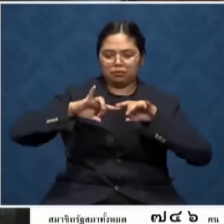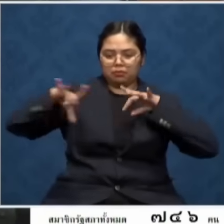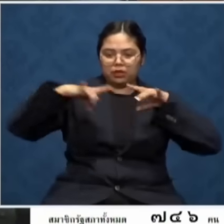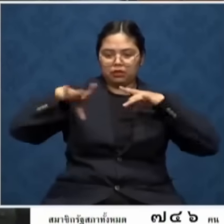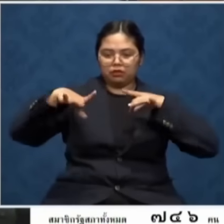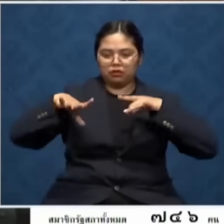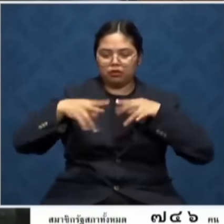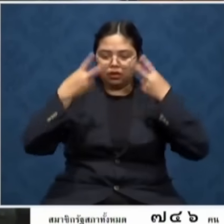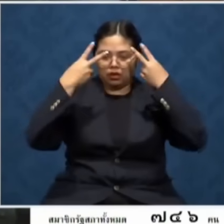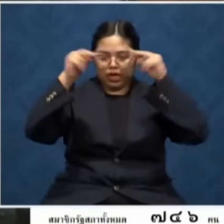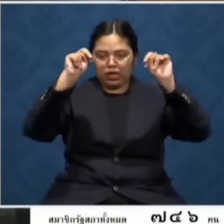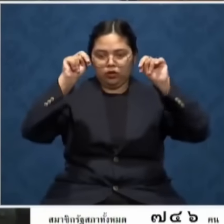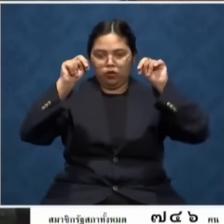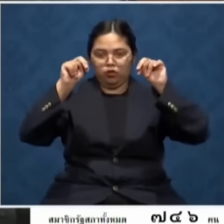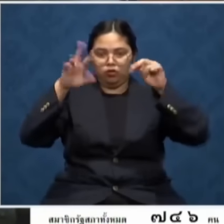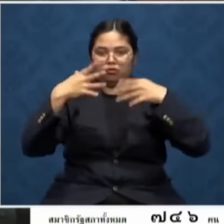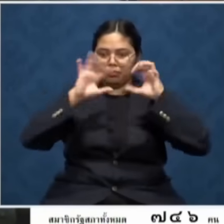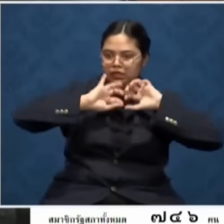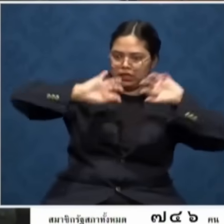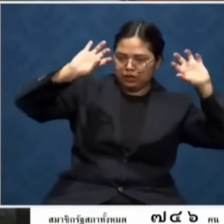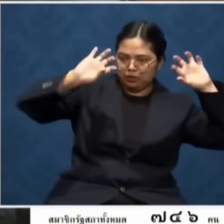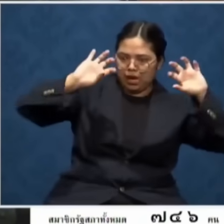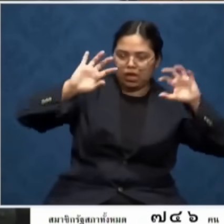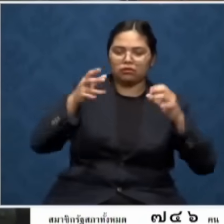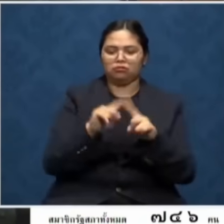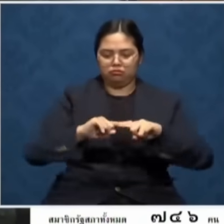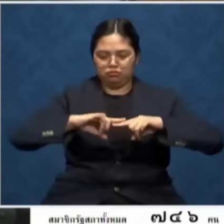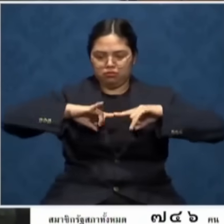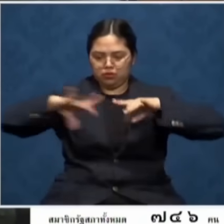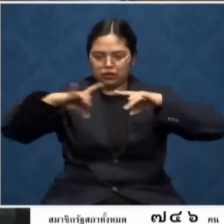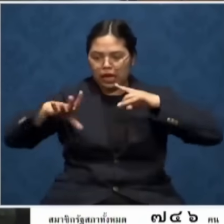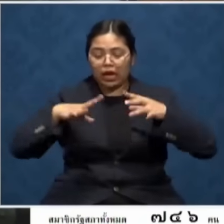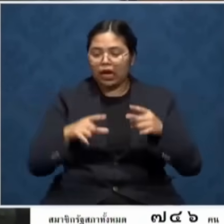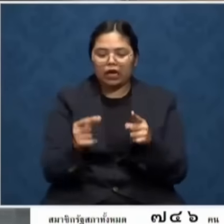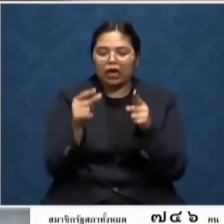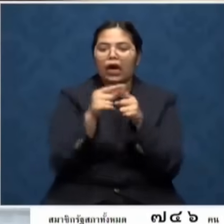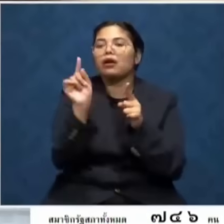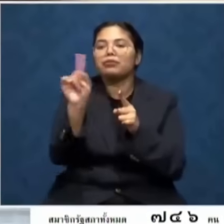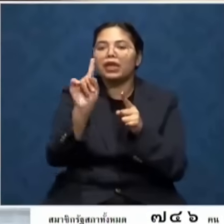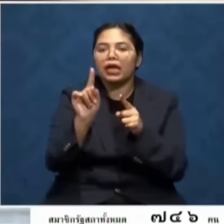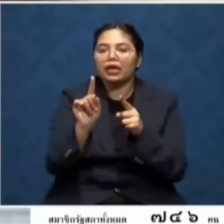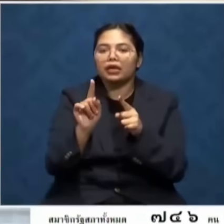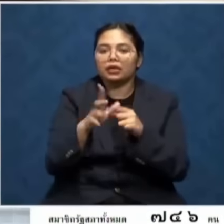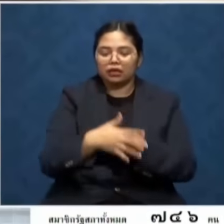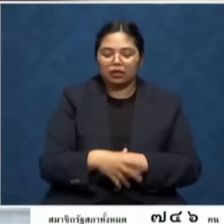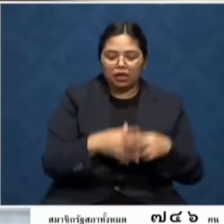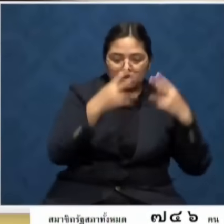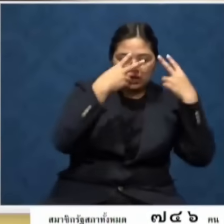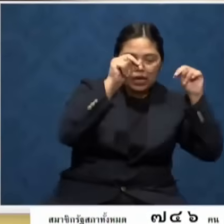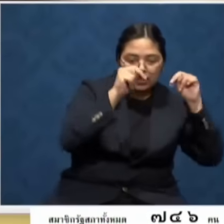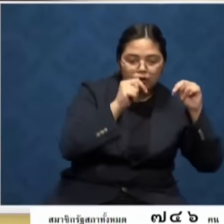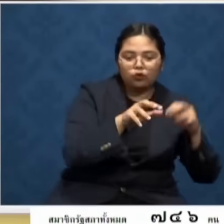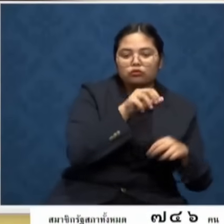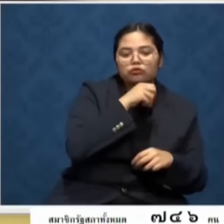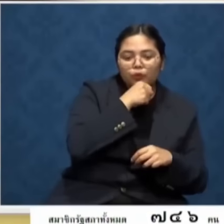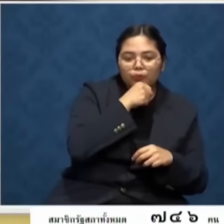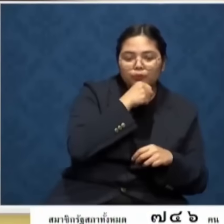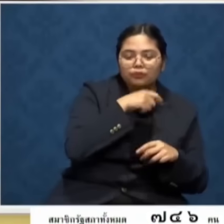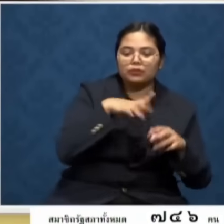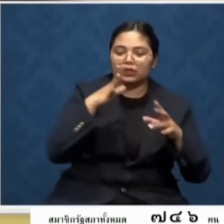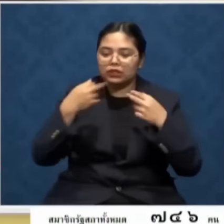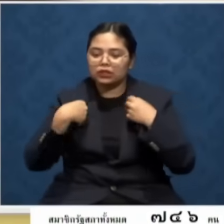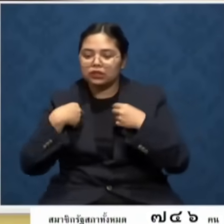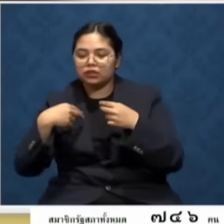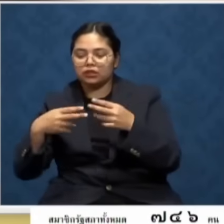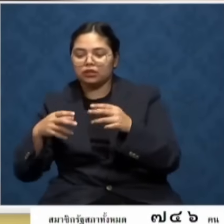กส้มหล่นท่านประธานช่วยวินิจฉัยด้วยครับว่าจะให้ผมถอนคำว่ารัฐบาลส้มหล่นหรือนายกส้มหล่น ท่านพูด